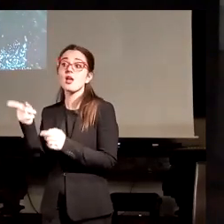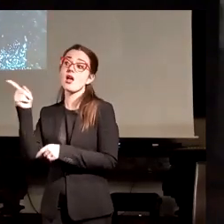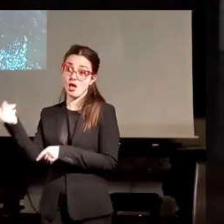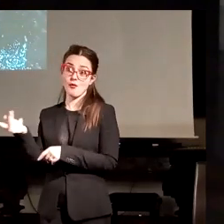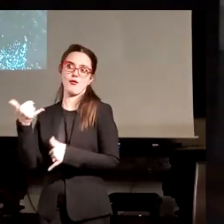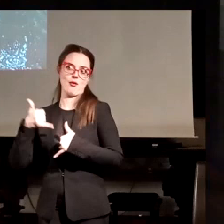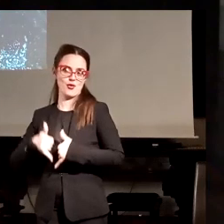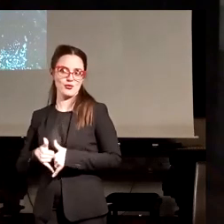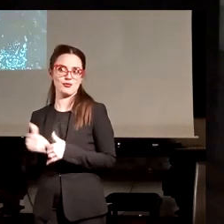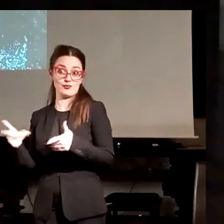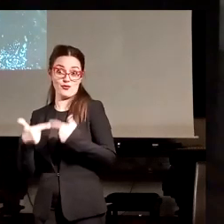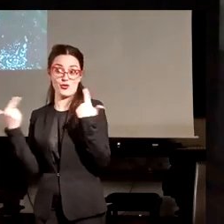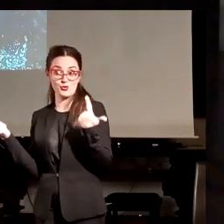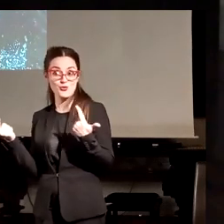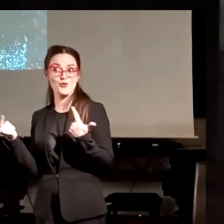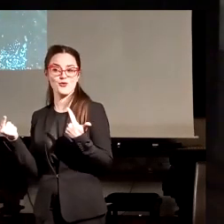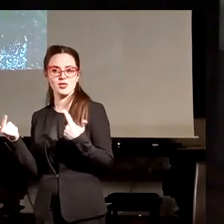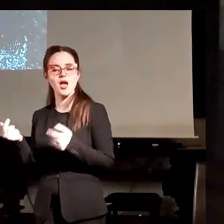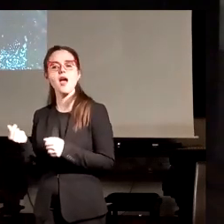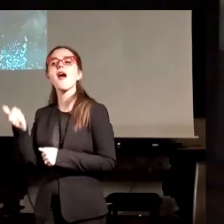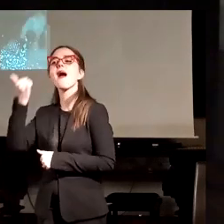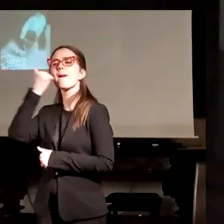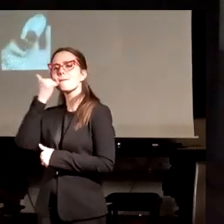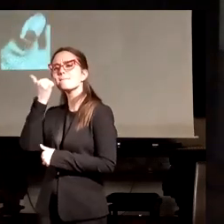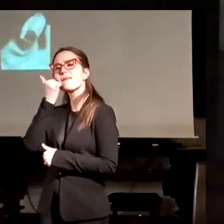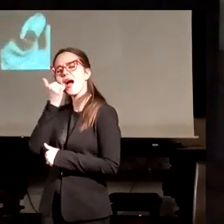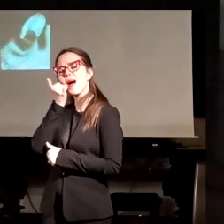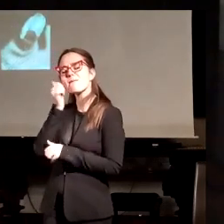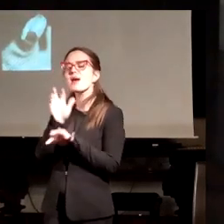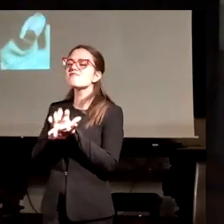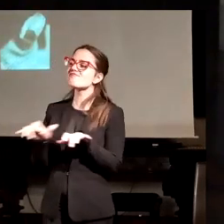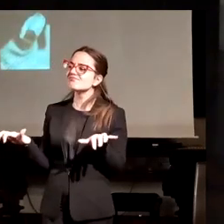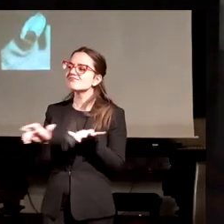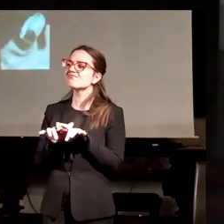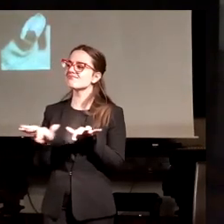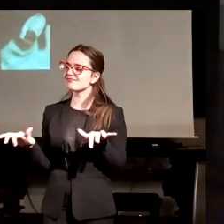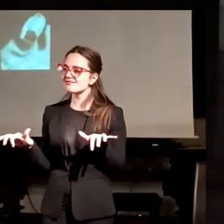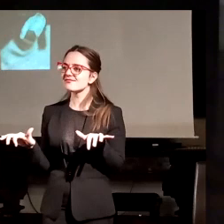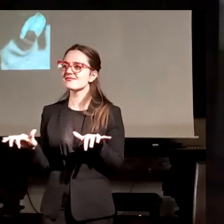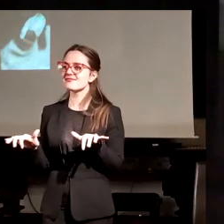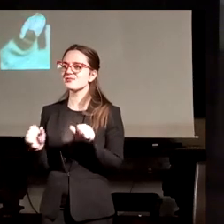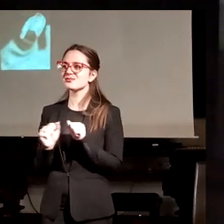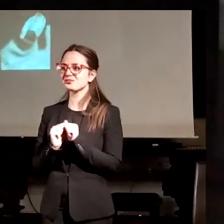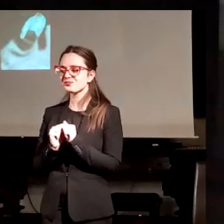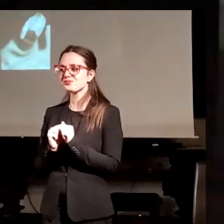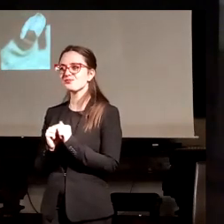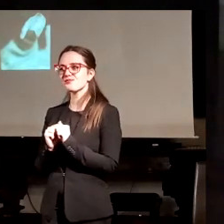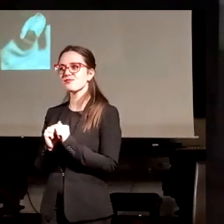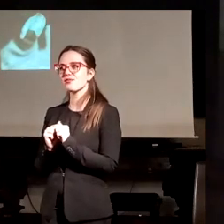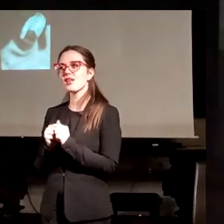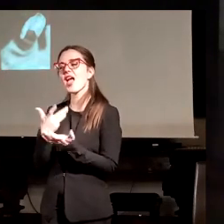madre era una donna estremamente brillante sono anche ebbene il piano era una